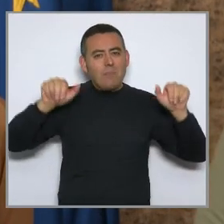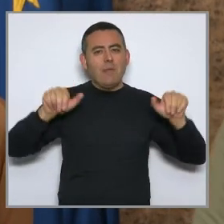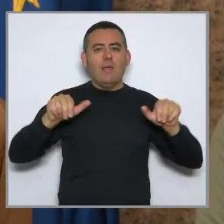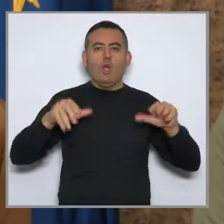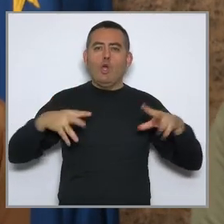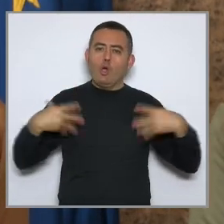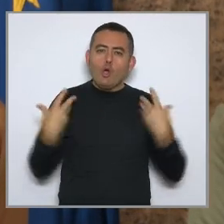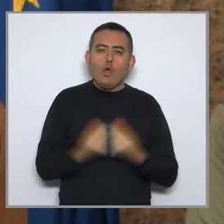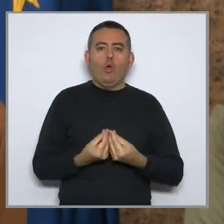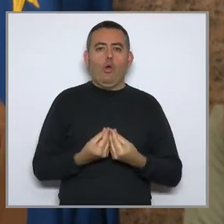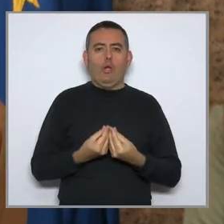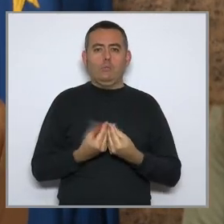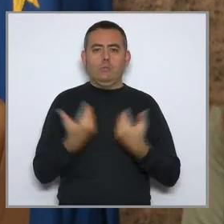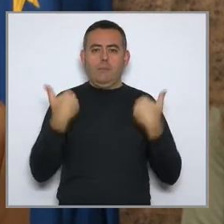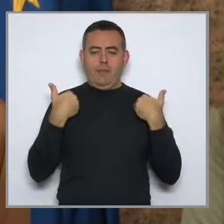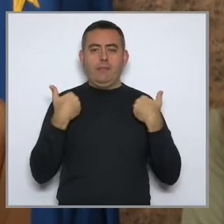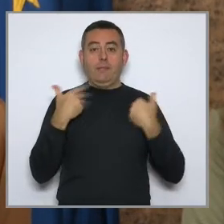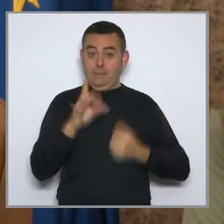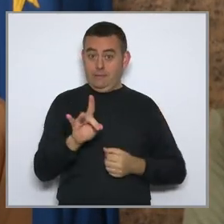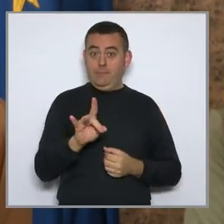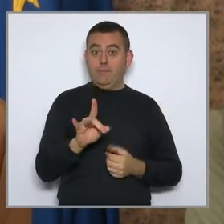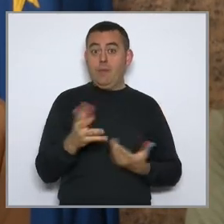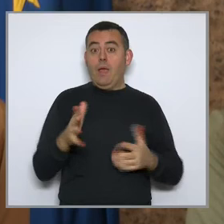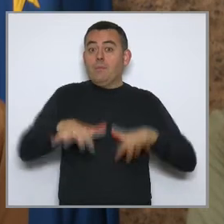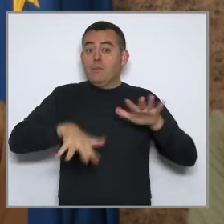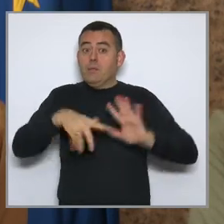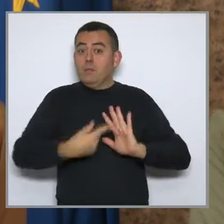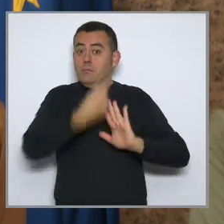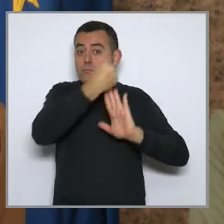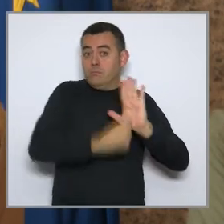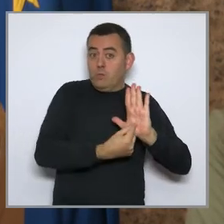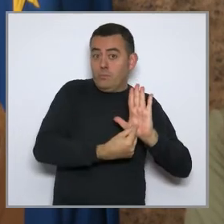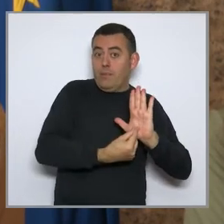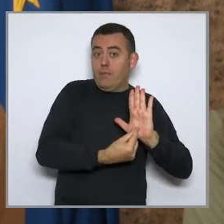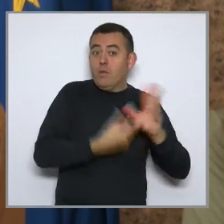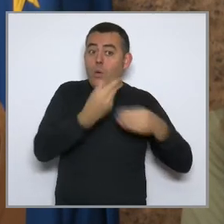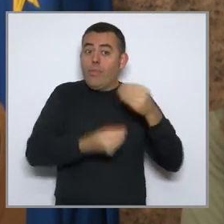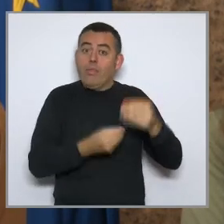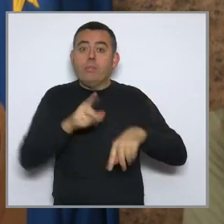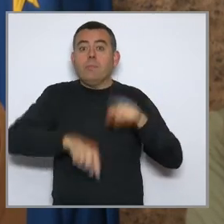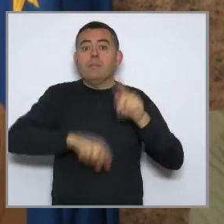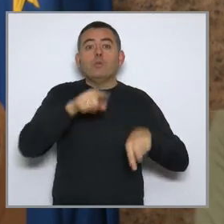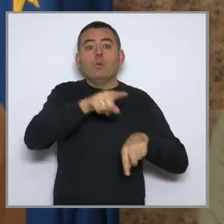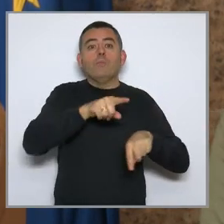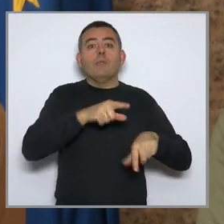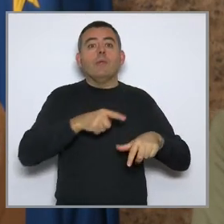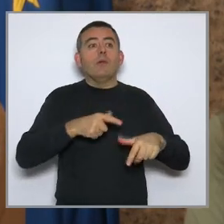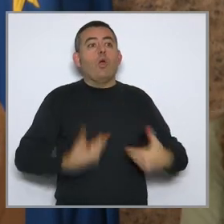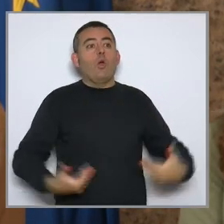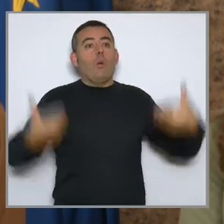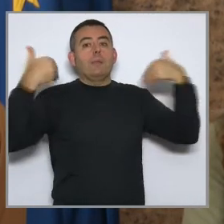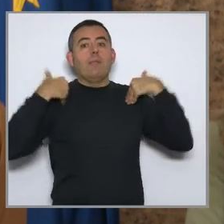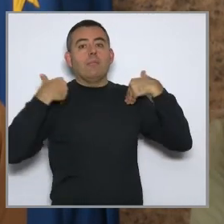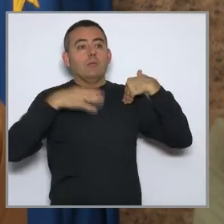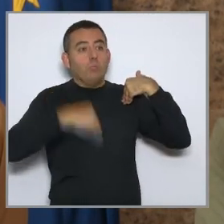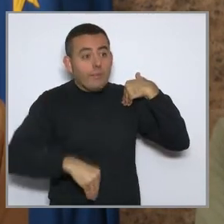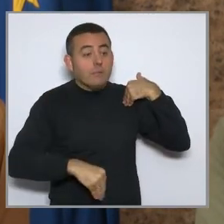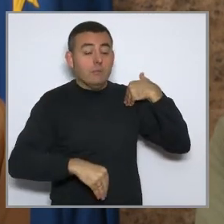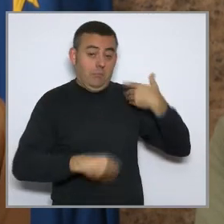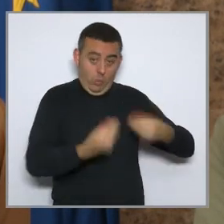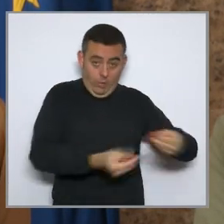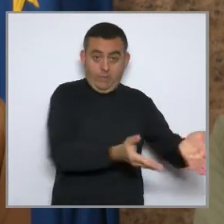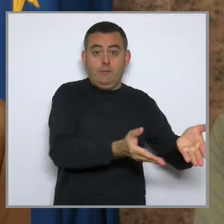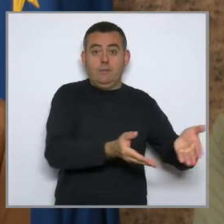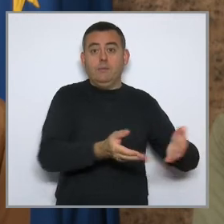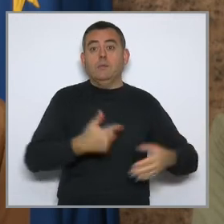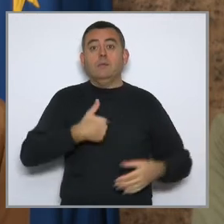que depenen de les competències de cada un. En nosaltres, en aquests moments, existeix la possibilitat de que hi hagi